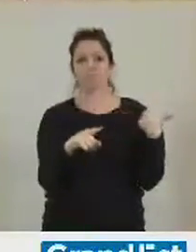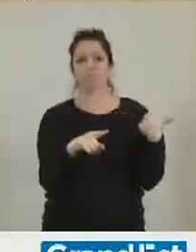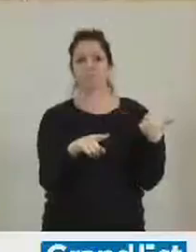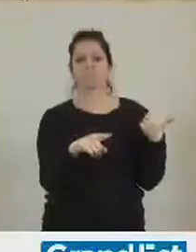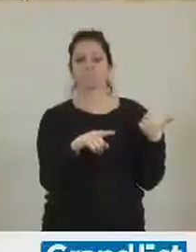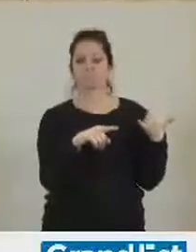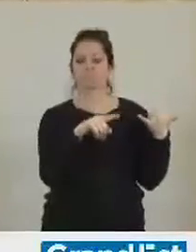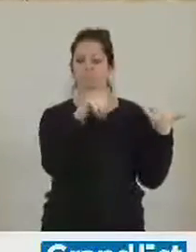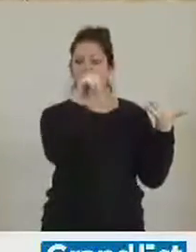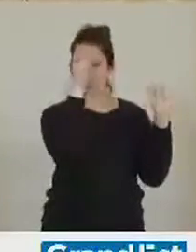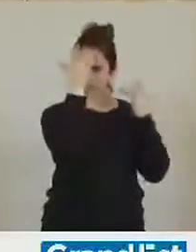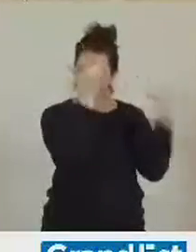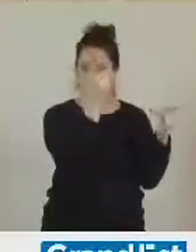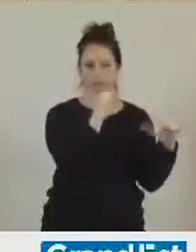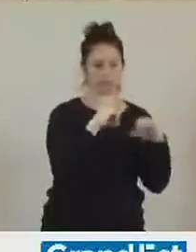Est, jeunes talents.